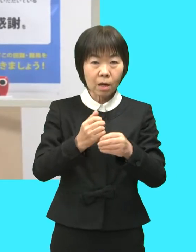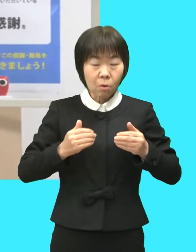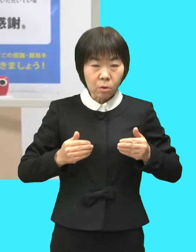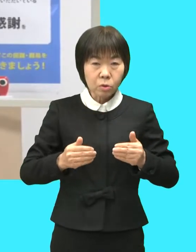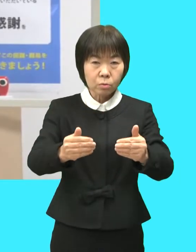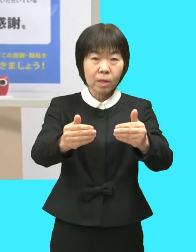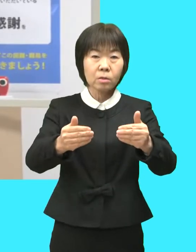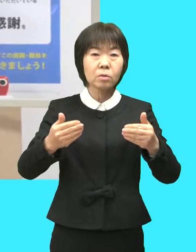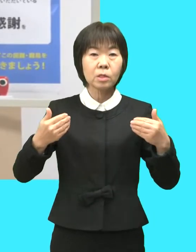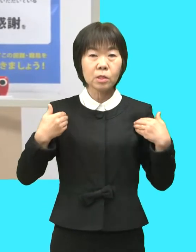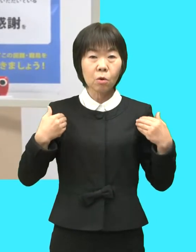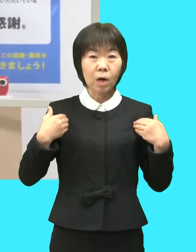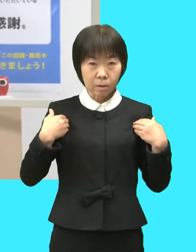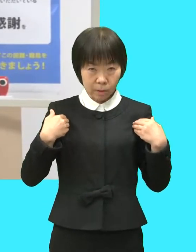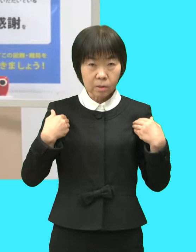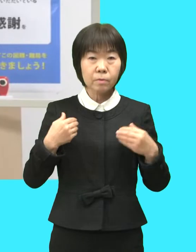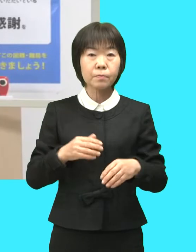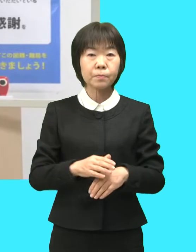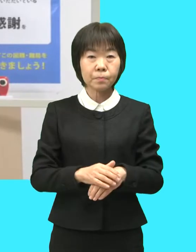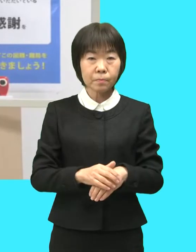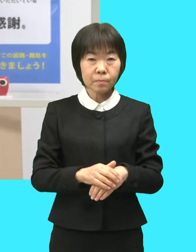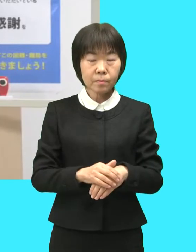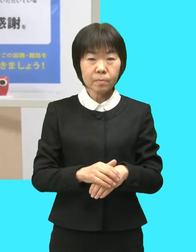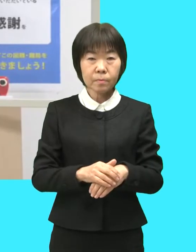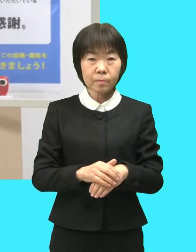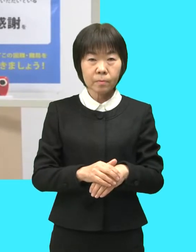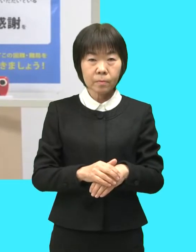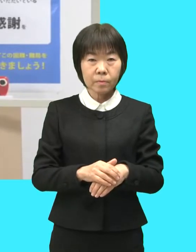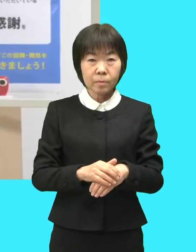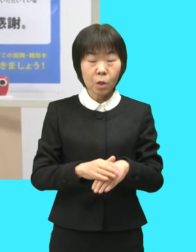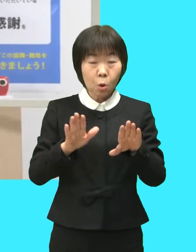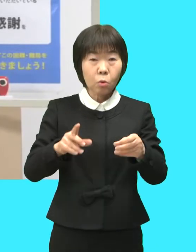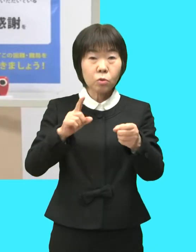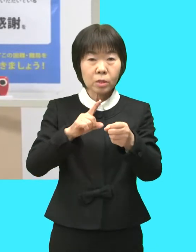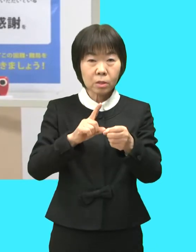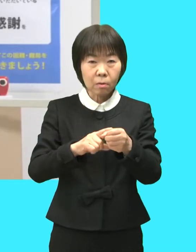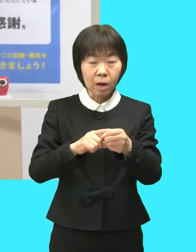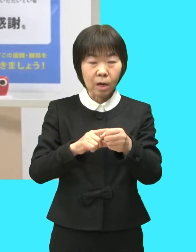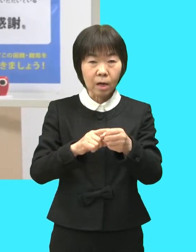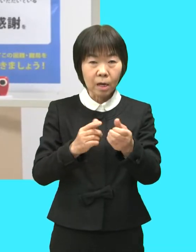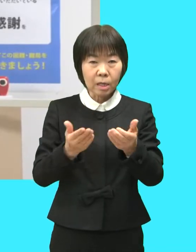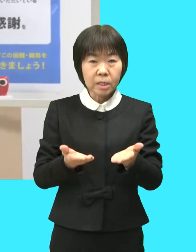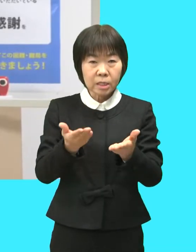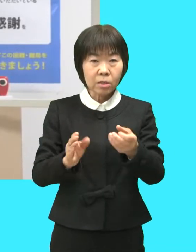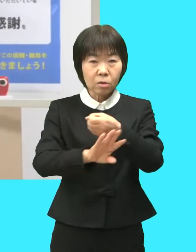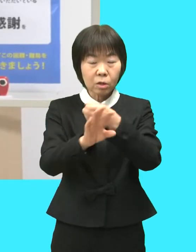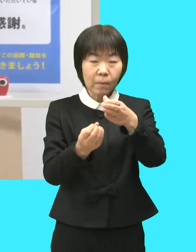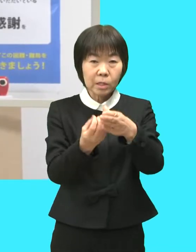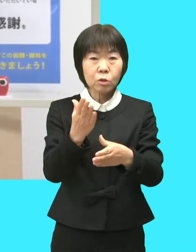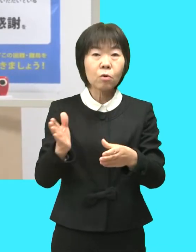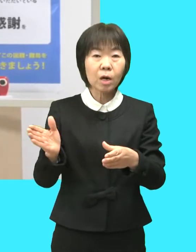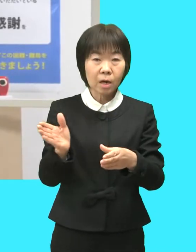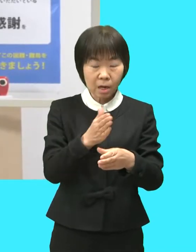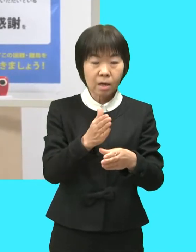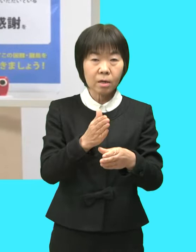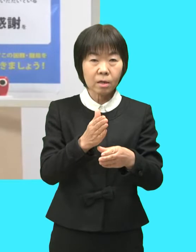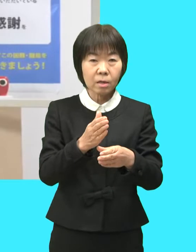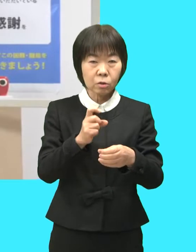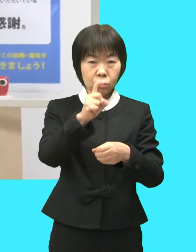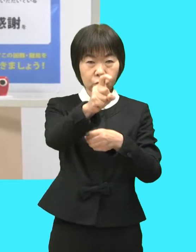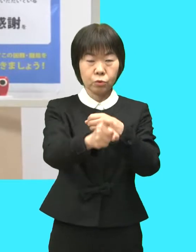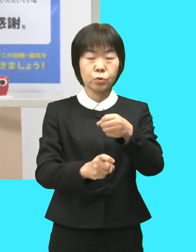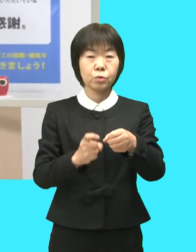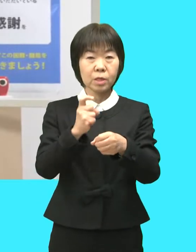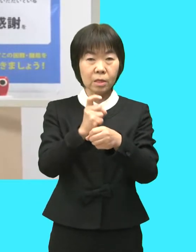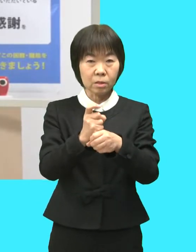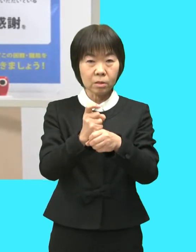を進めていかなければなりません。今年は震災と原発事故から10年